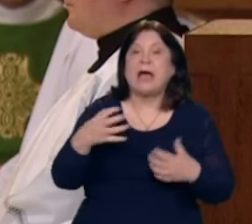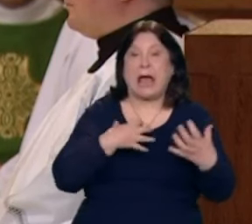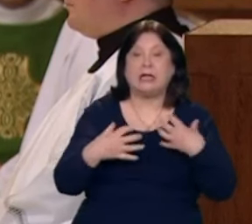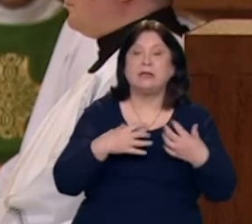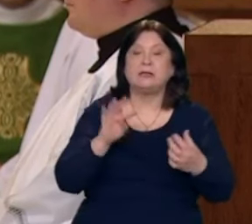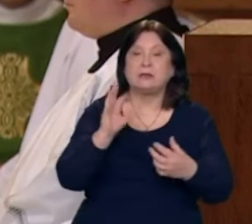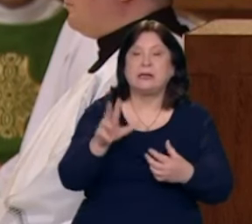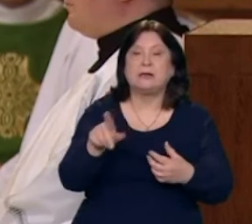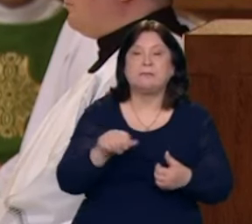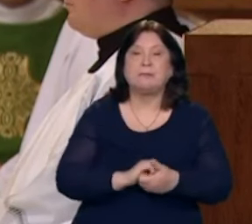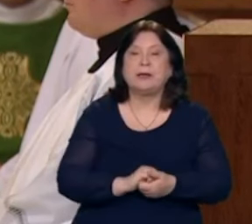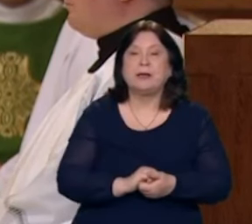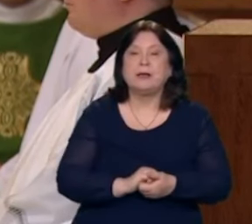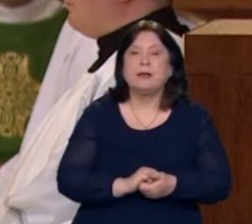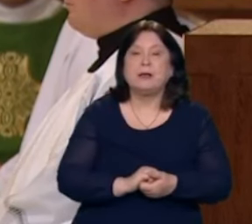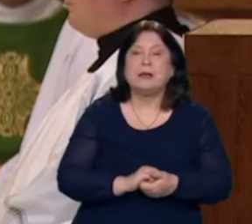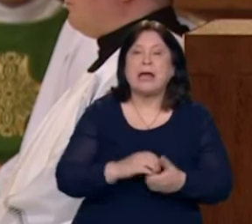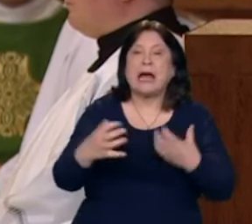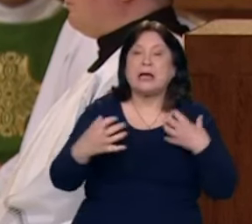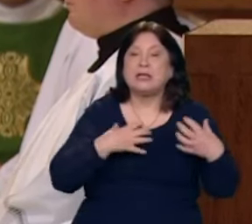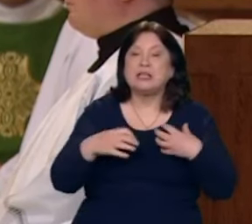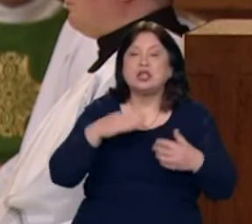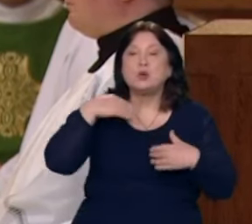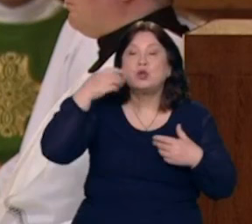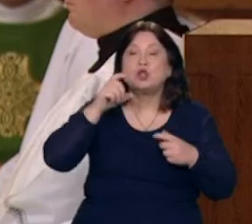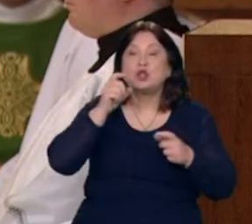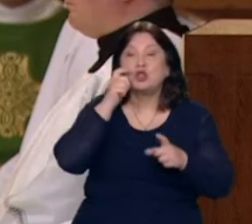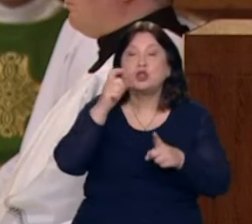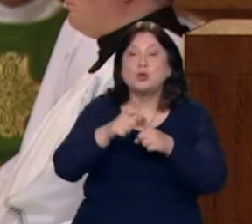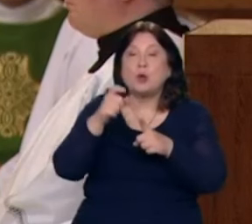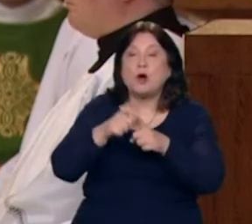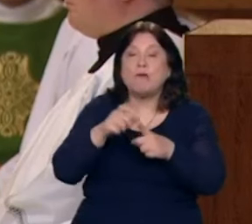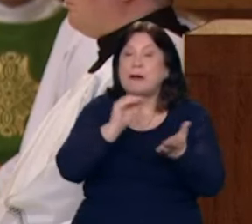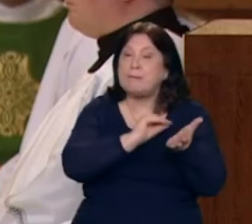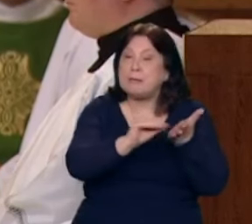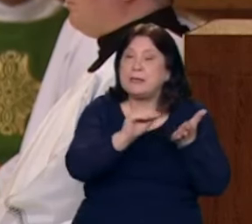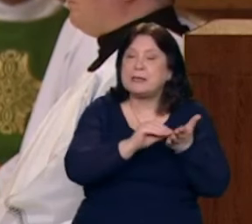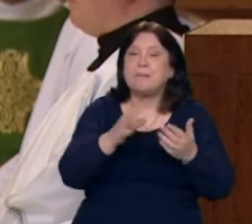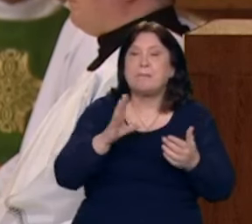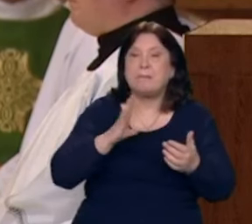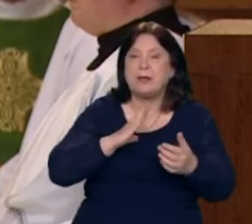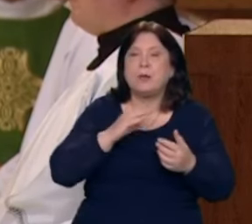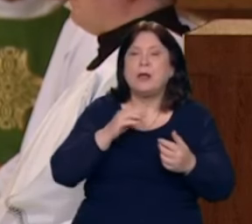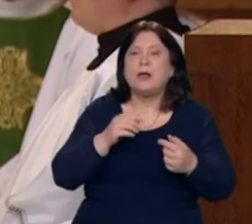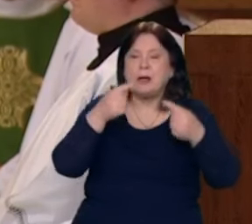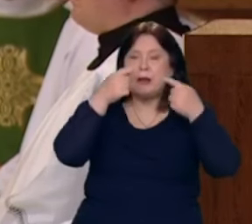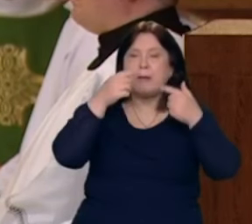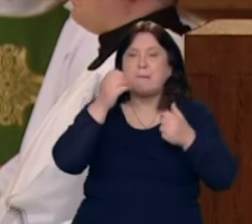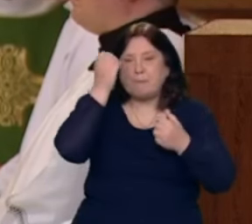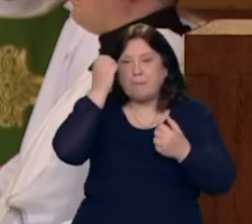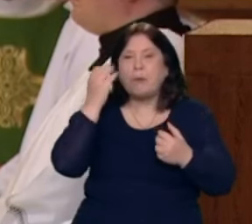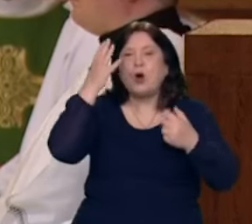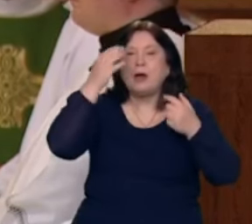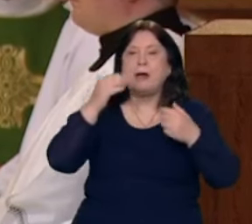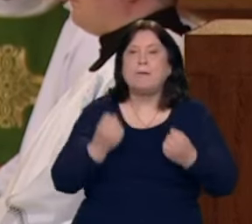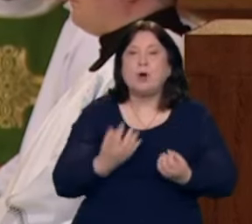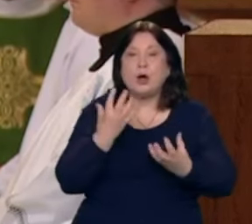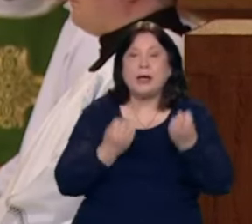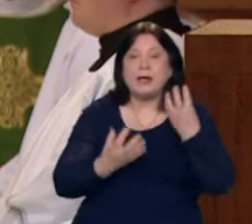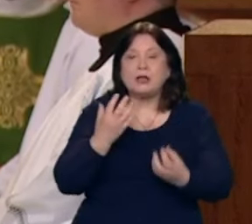artystą artystą słowa pisanego jako poeta i filozof